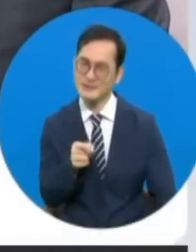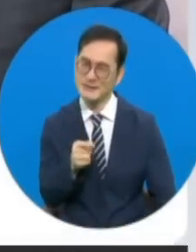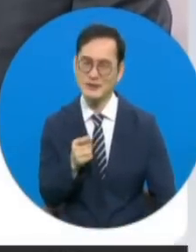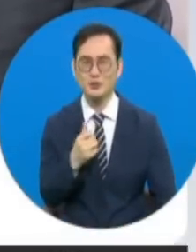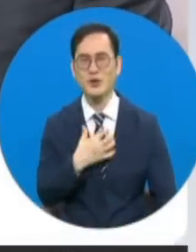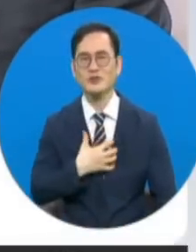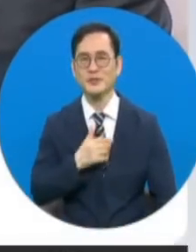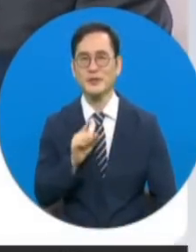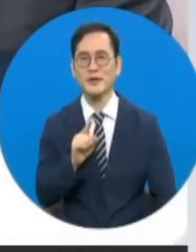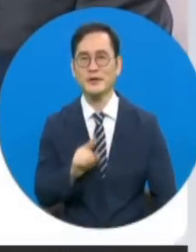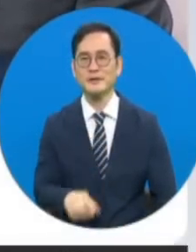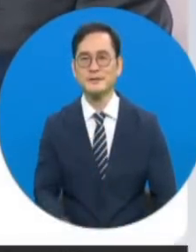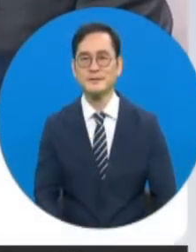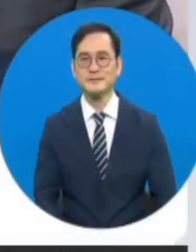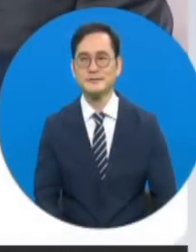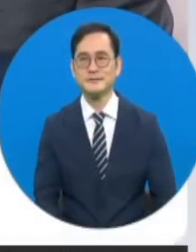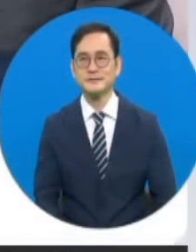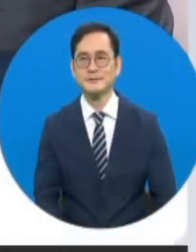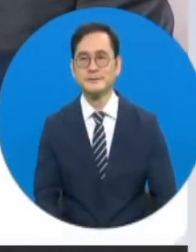사실은